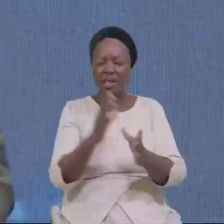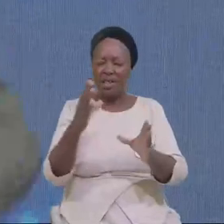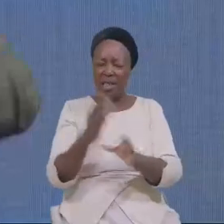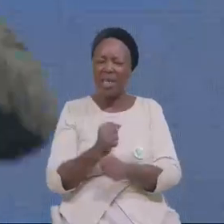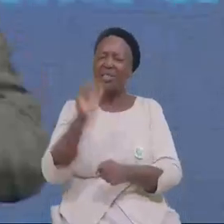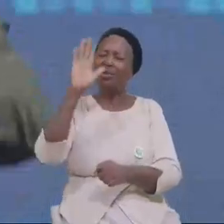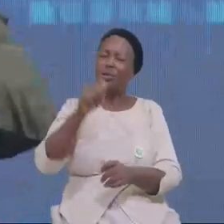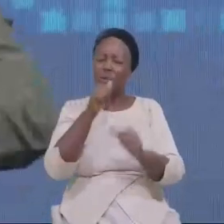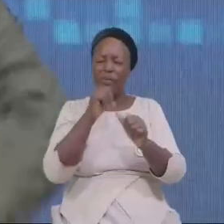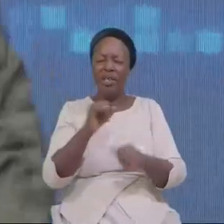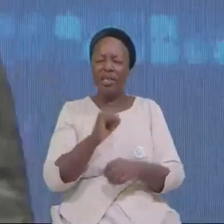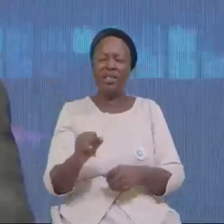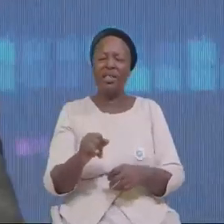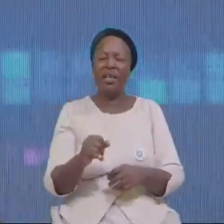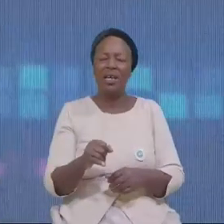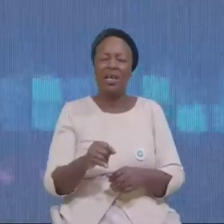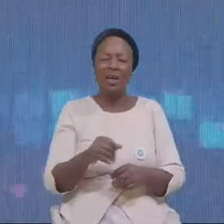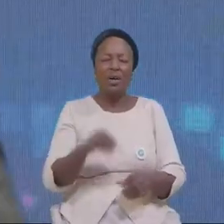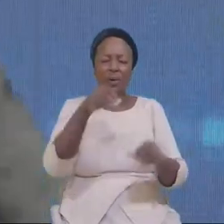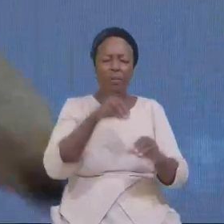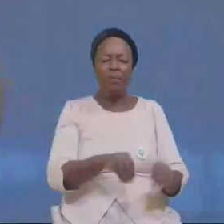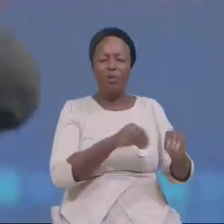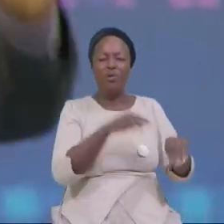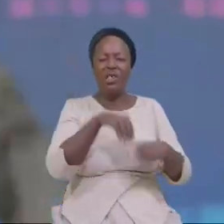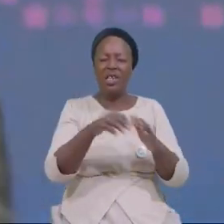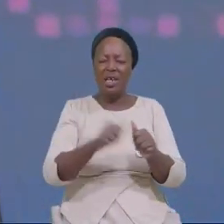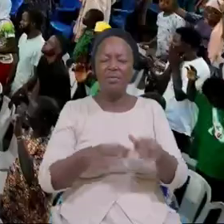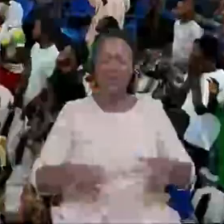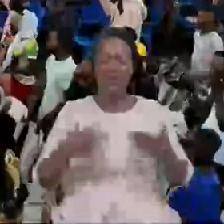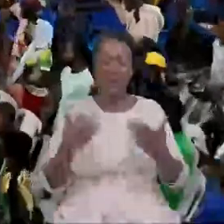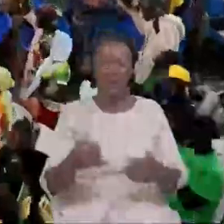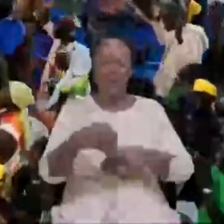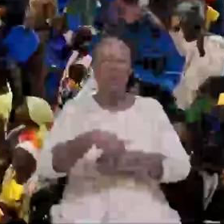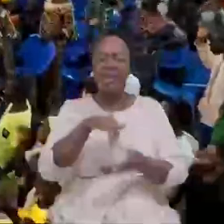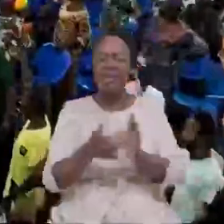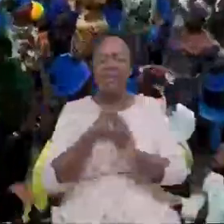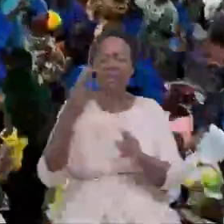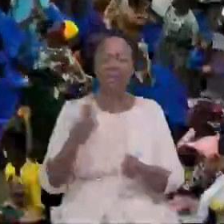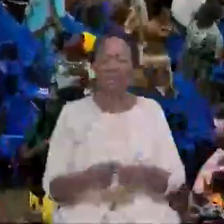tes bénédictions, plante-la dans chaque vie ce soir au nom de Jésus.